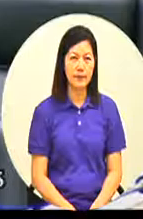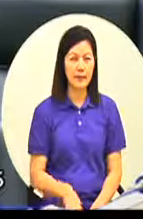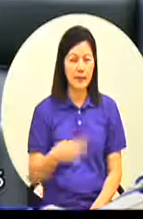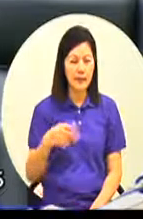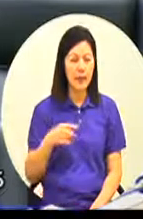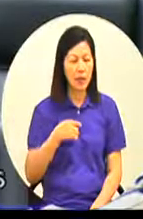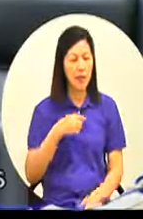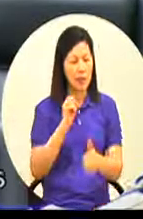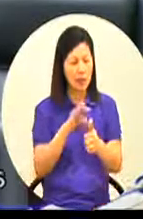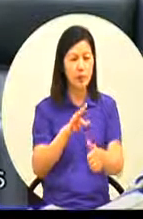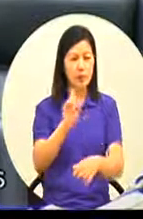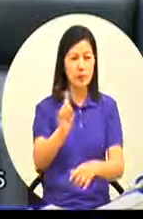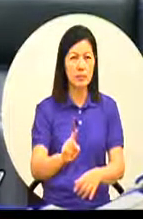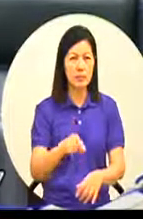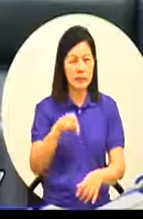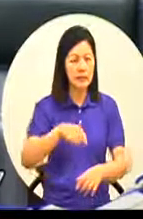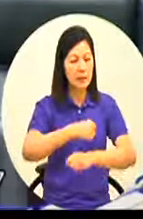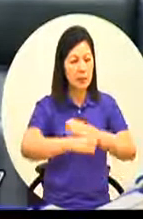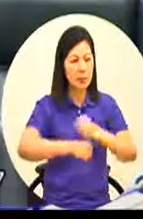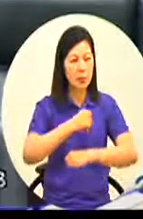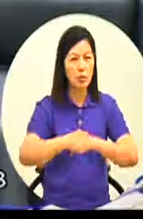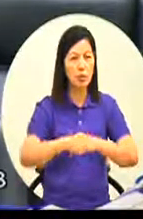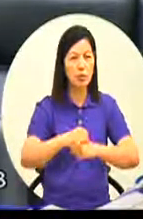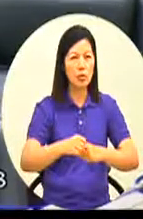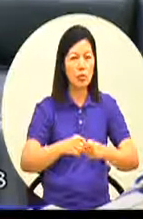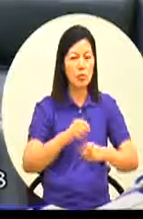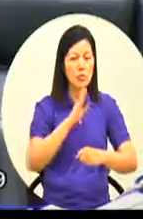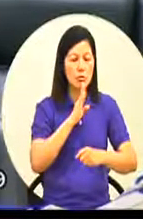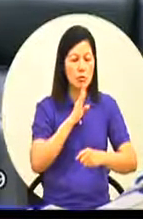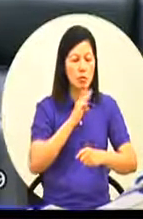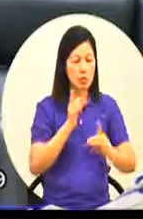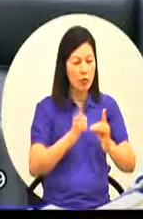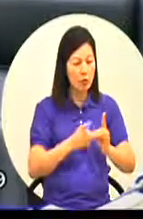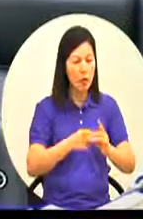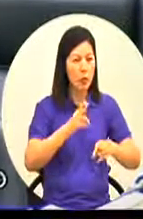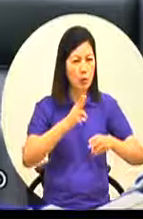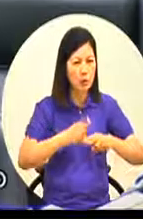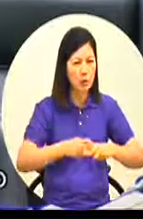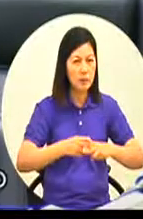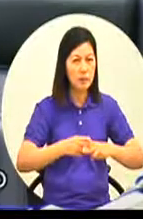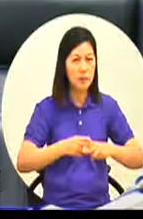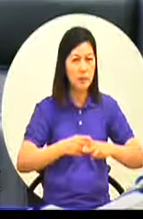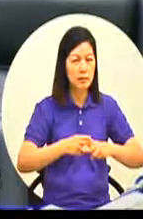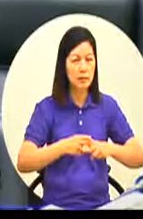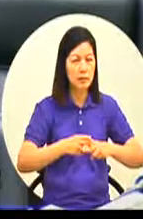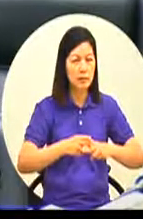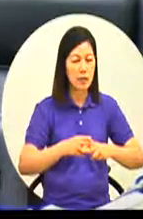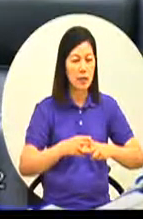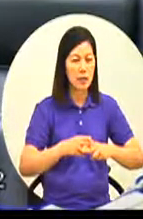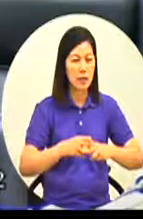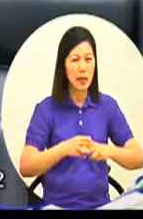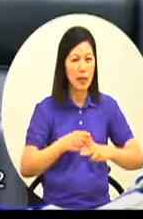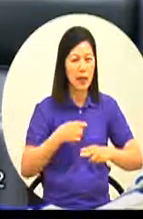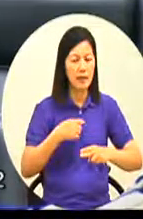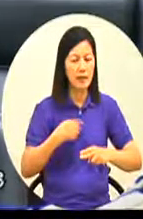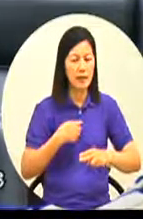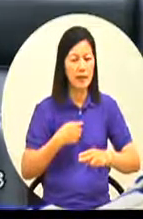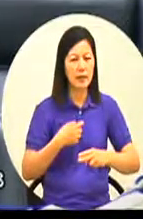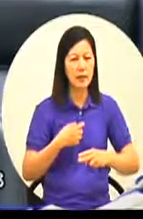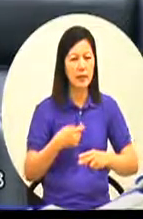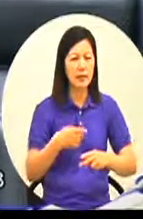调的讲，这种的活动啊，是一个属于一个宗教信仰啊，哦。你也不能说哇，牺牲一个宗教